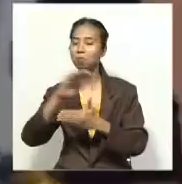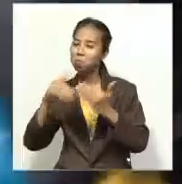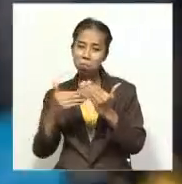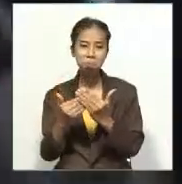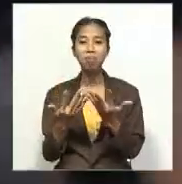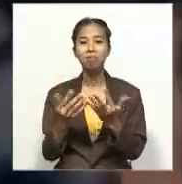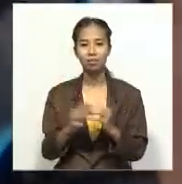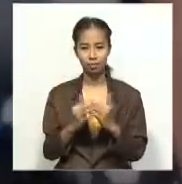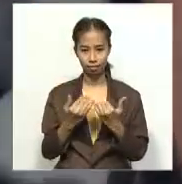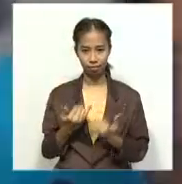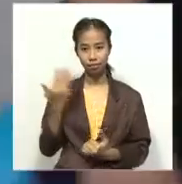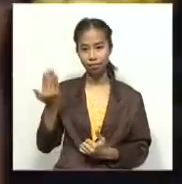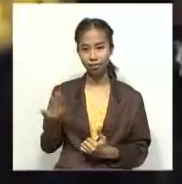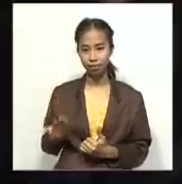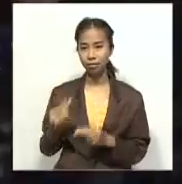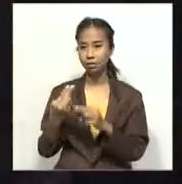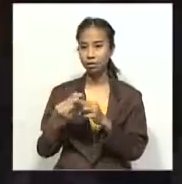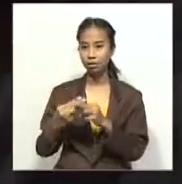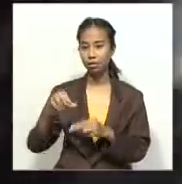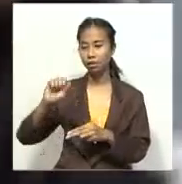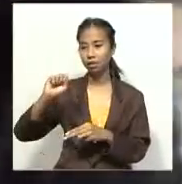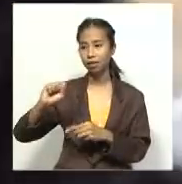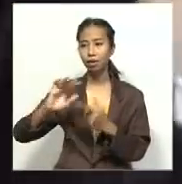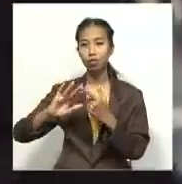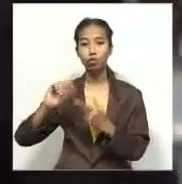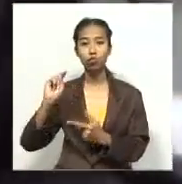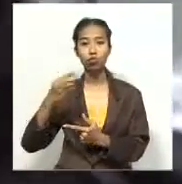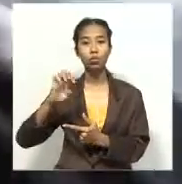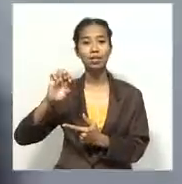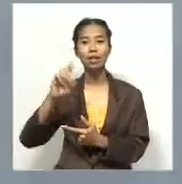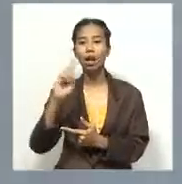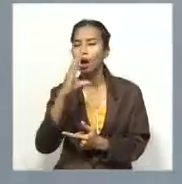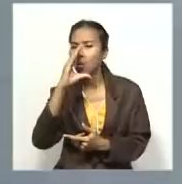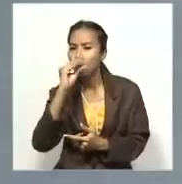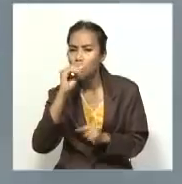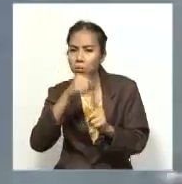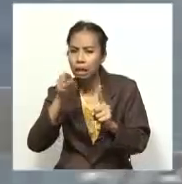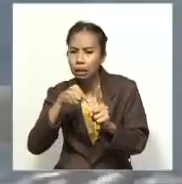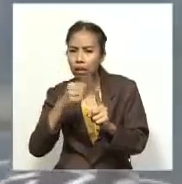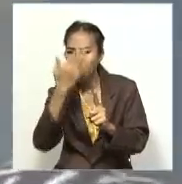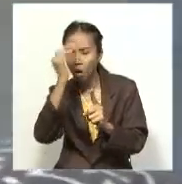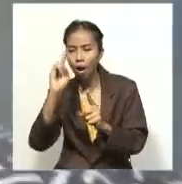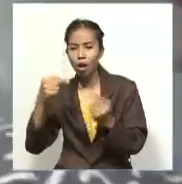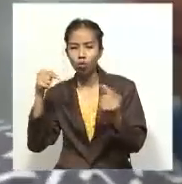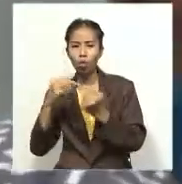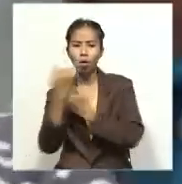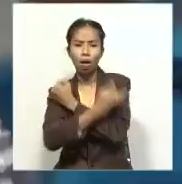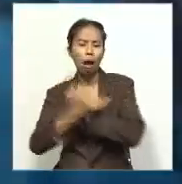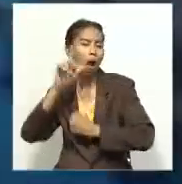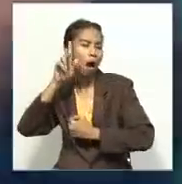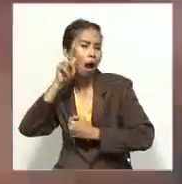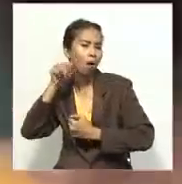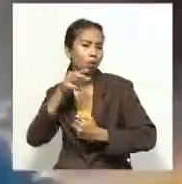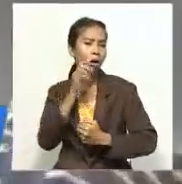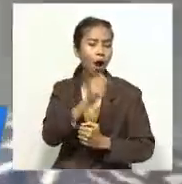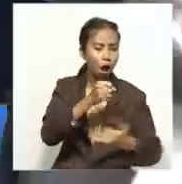ยนะคะโดยคุณสุธีสมมาตรถ้าจำกันได้ Speak English ไฟแลบเลยนะคะหนึ่งในทีมแล้วก็เป็นผู้ที่ให้สัมภาษณ์สื่อต่างประเทศจนเป็น